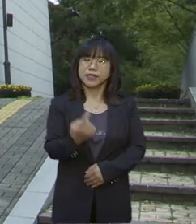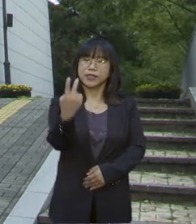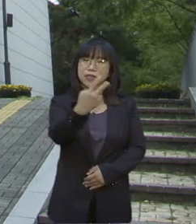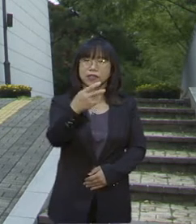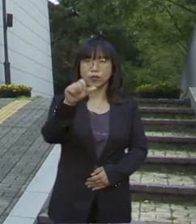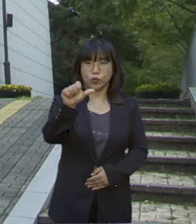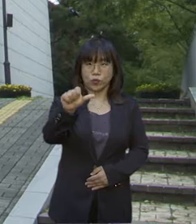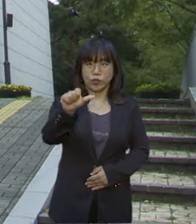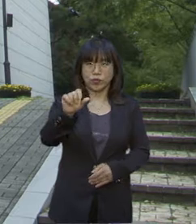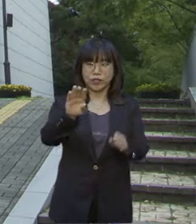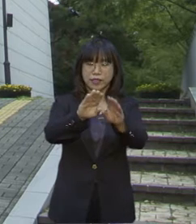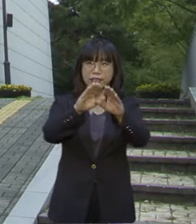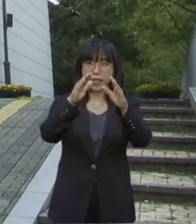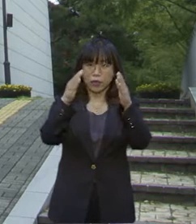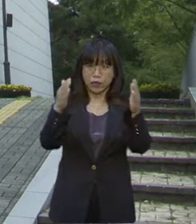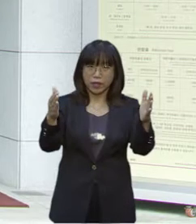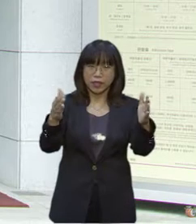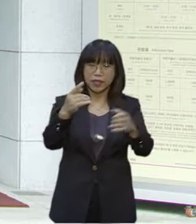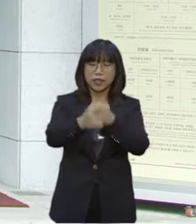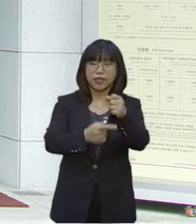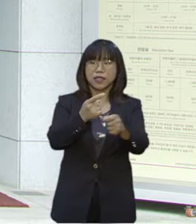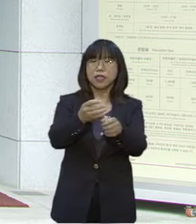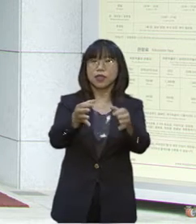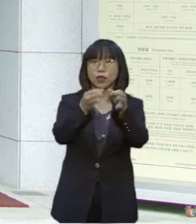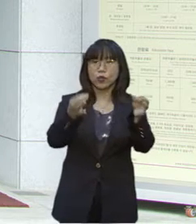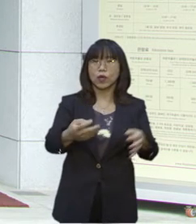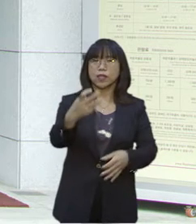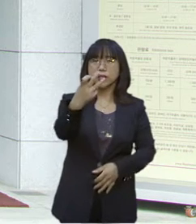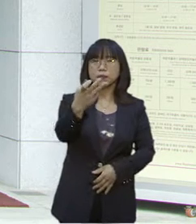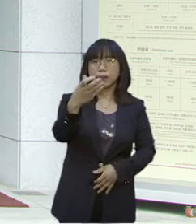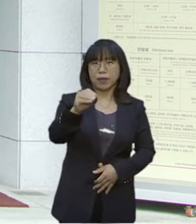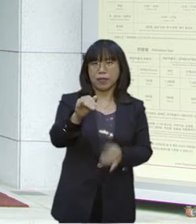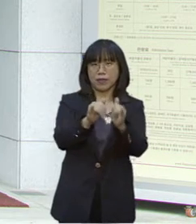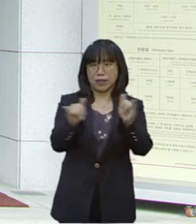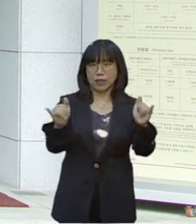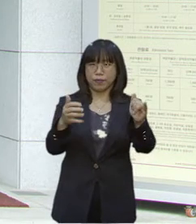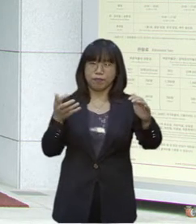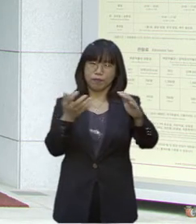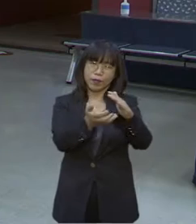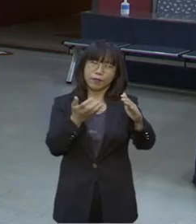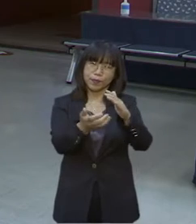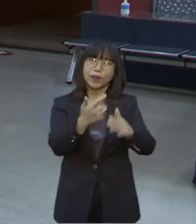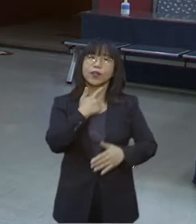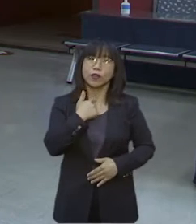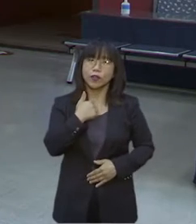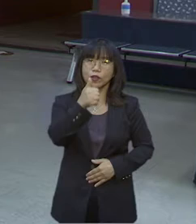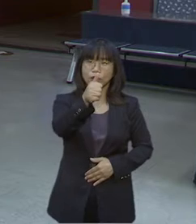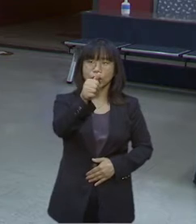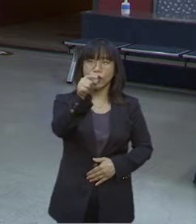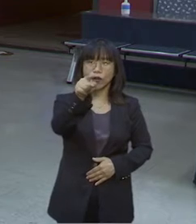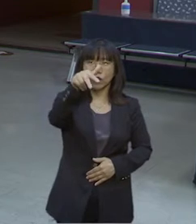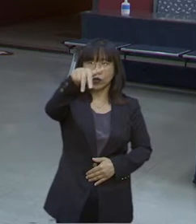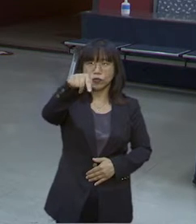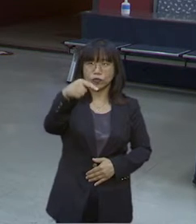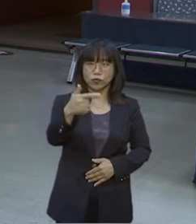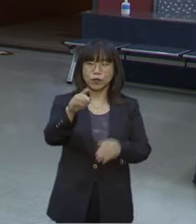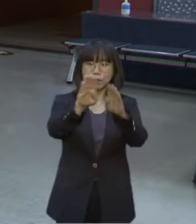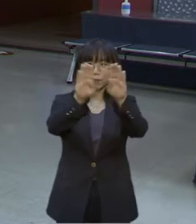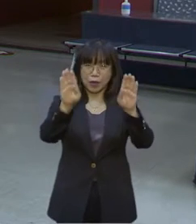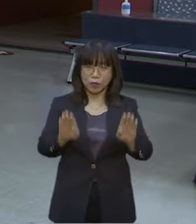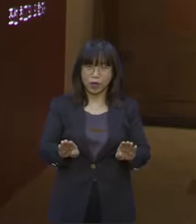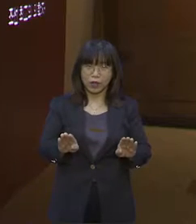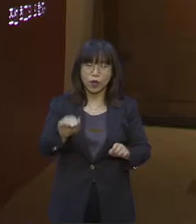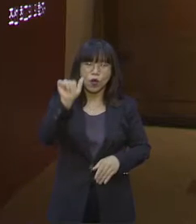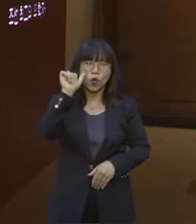지난 2005년 개관 후 연간 13만여 명이 방문하던 허준 박물관이 코로나19 사태 후 5개월여 만에